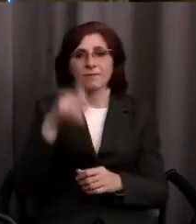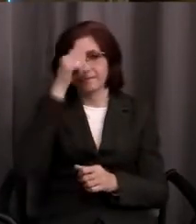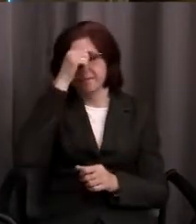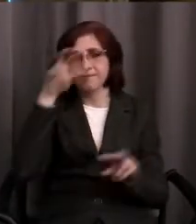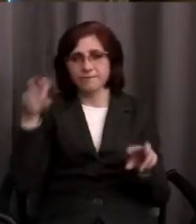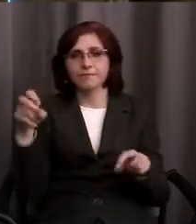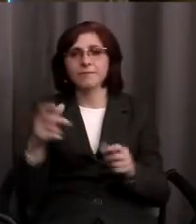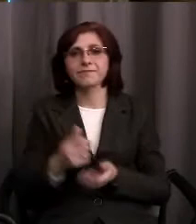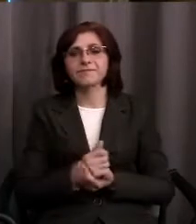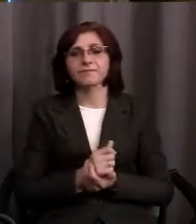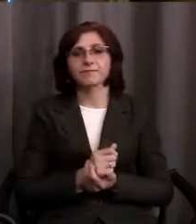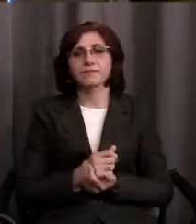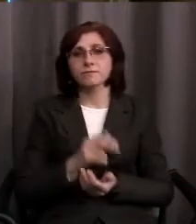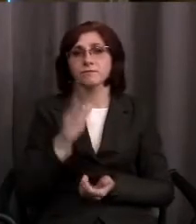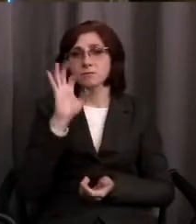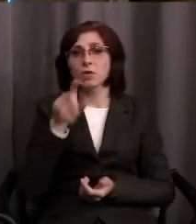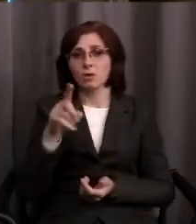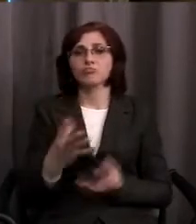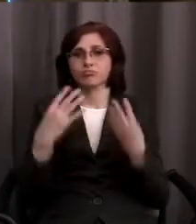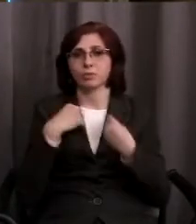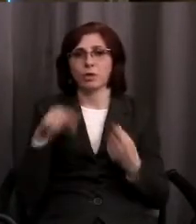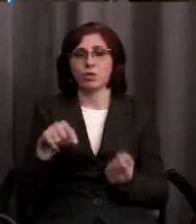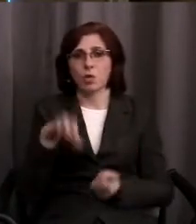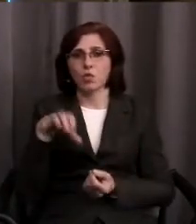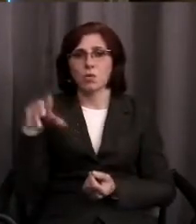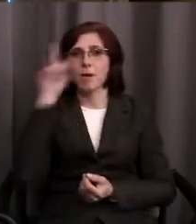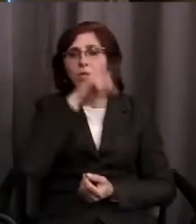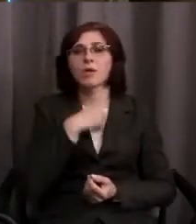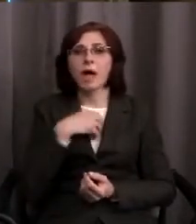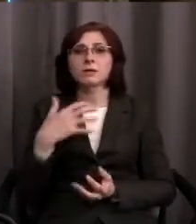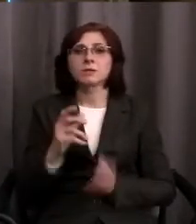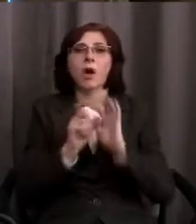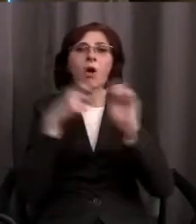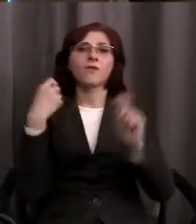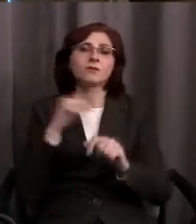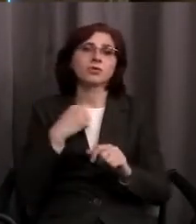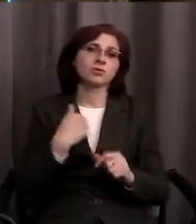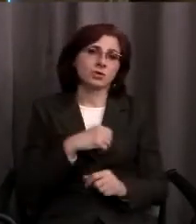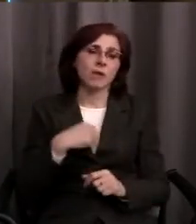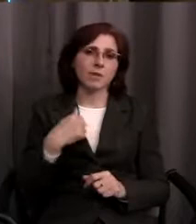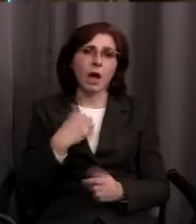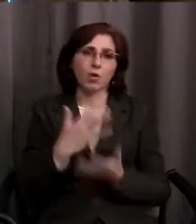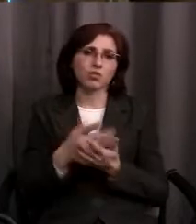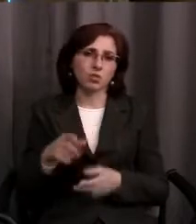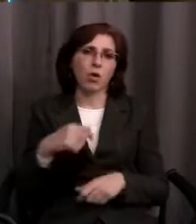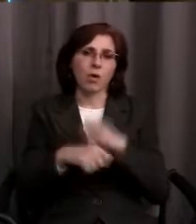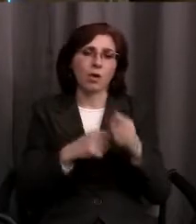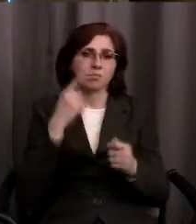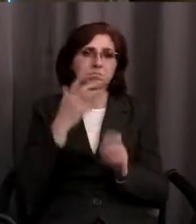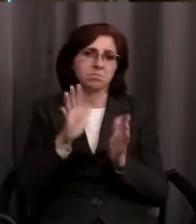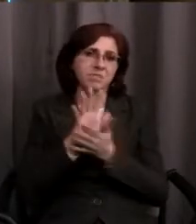militarne porównanie, który przyjmuje tych ludzi. Ja muszę się teraz odwołać do siebie, no bo w końcu robię to od ponad 15